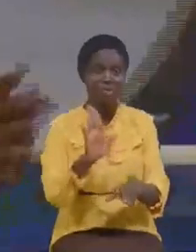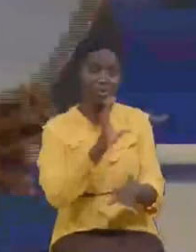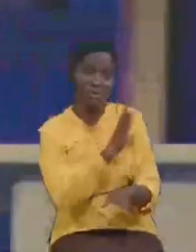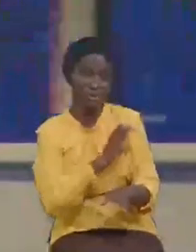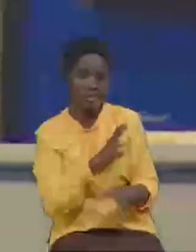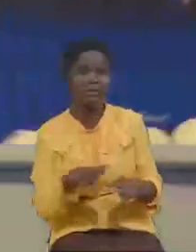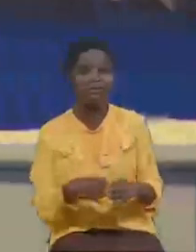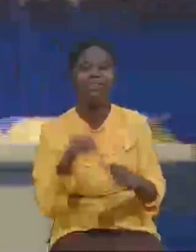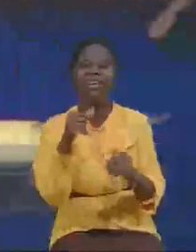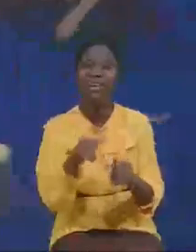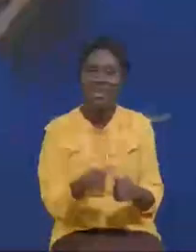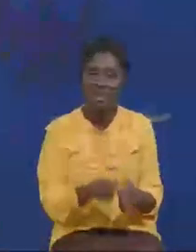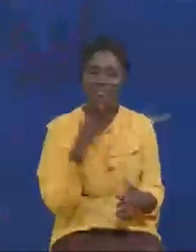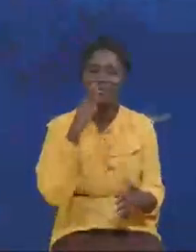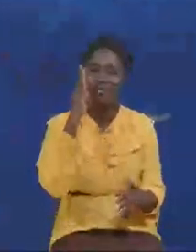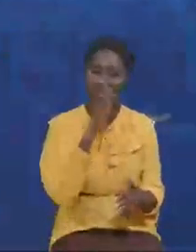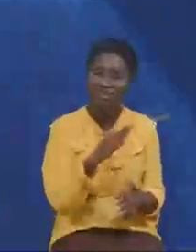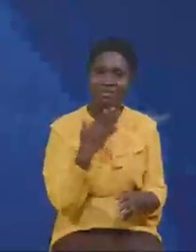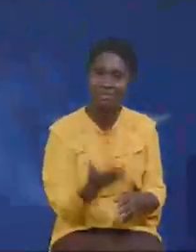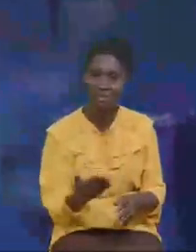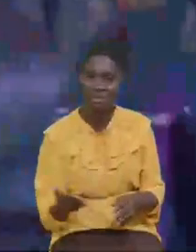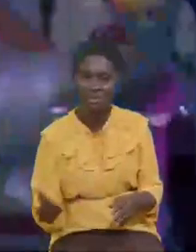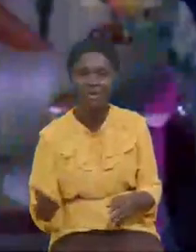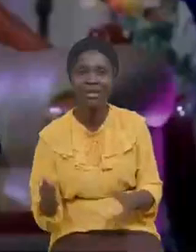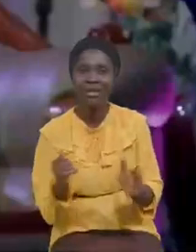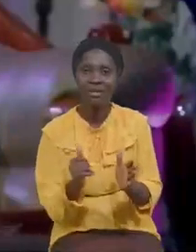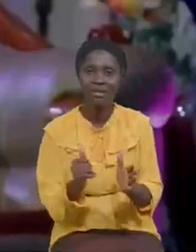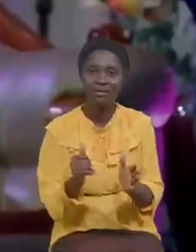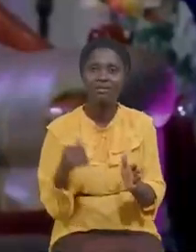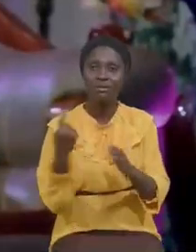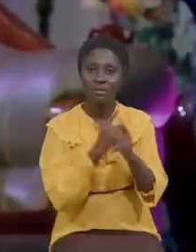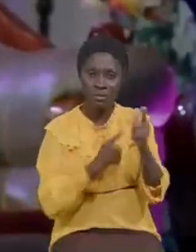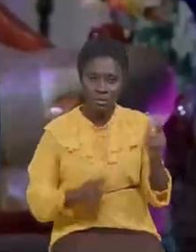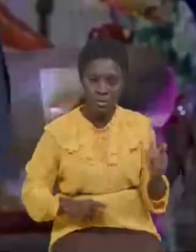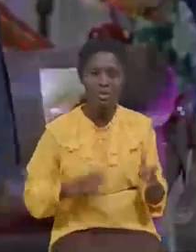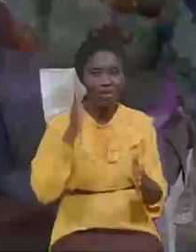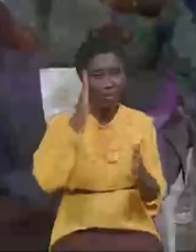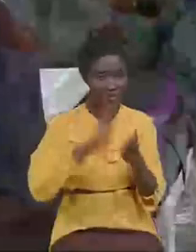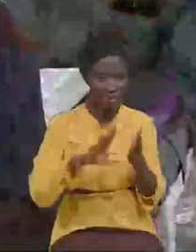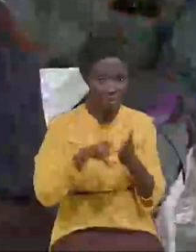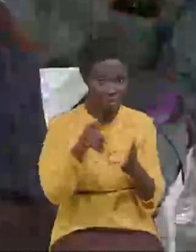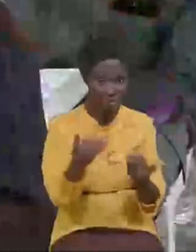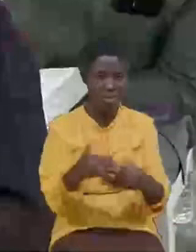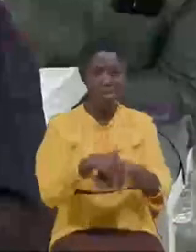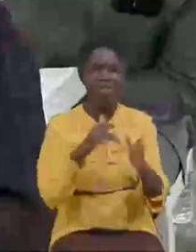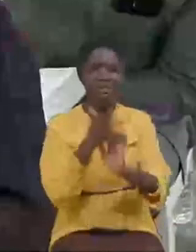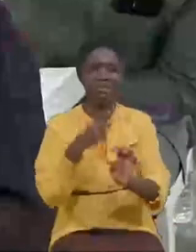royaume terrestre, ton caractère, ta nature, le Seigneur, les choses mauvaises, le Seigneur